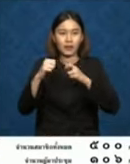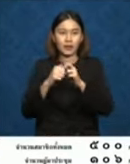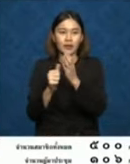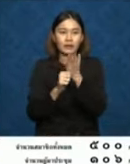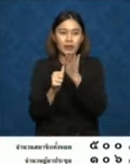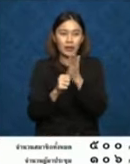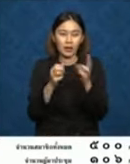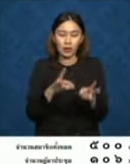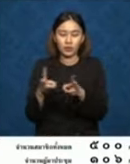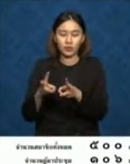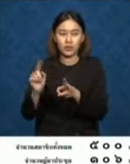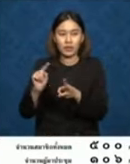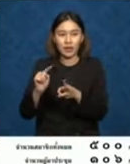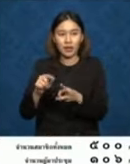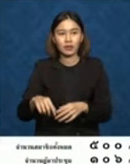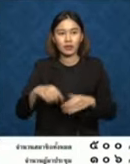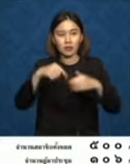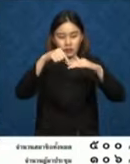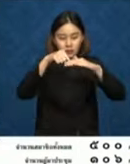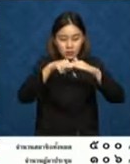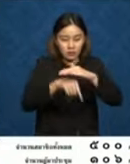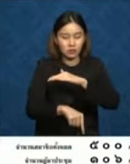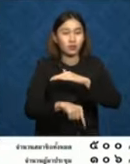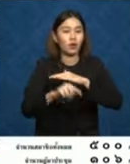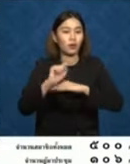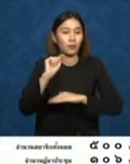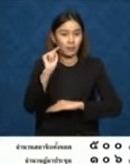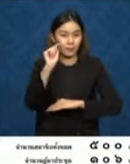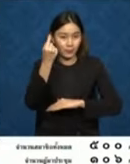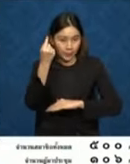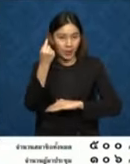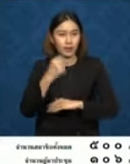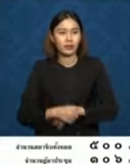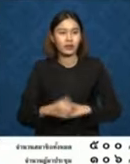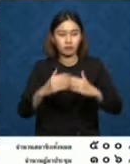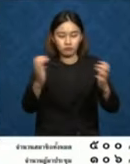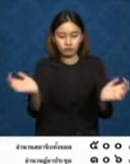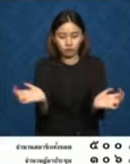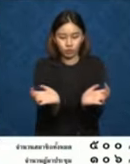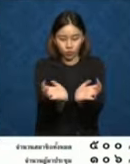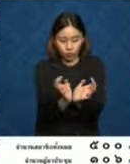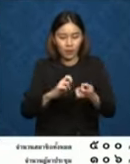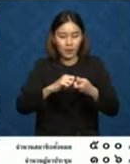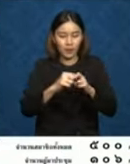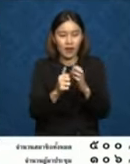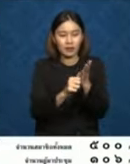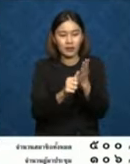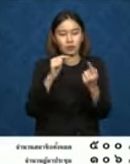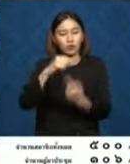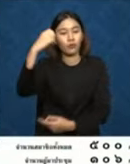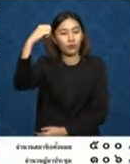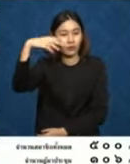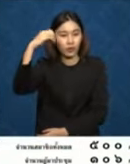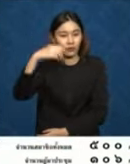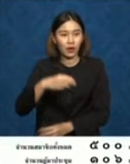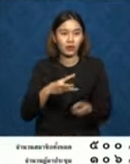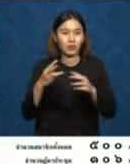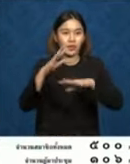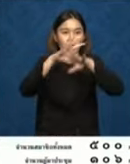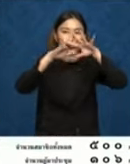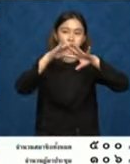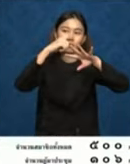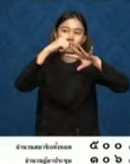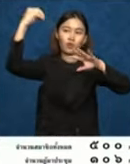าโดยการเจาะบ่อน้ำบาดาลใหม่เป่าล้างบ่อและแก้ปัญหาค่าไฟฟ้าโดยการติดโซลาร์เซ